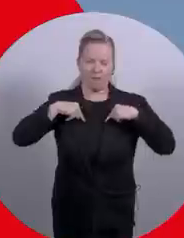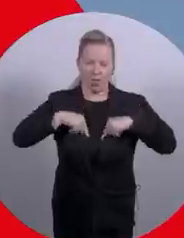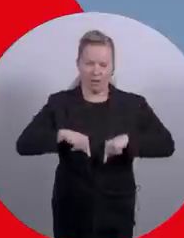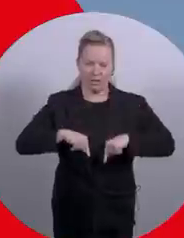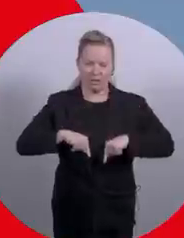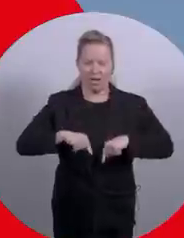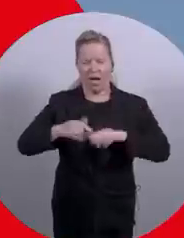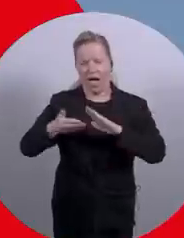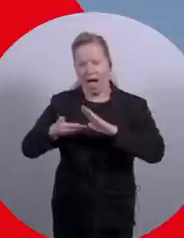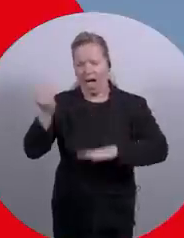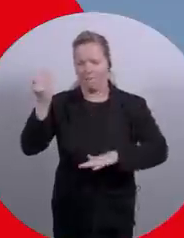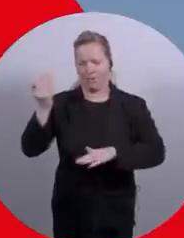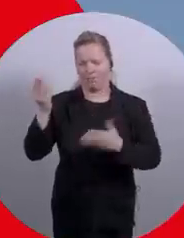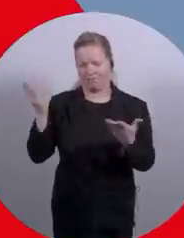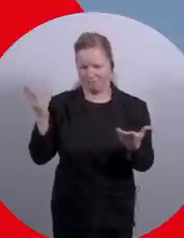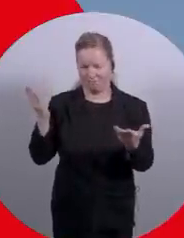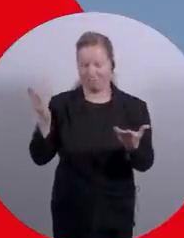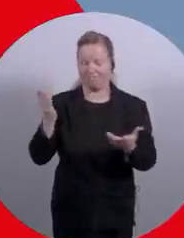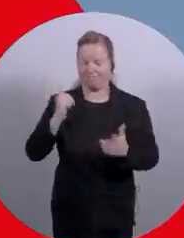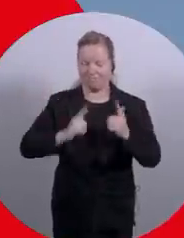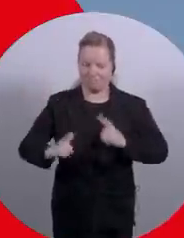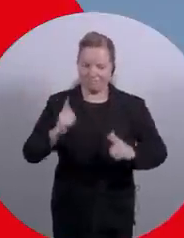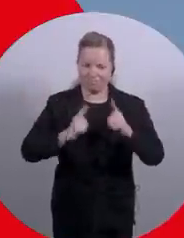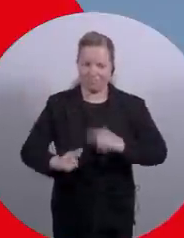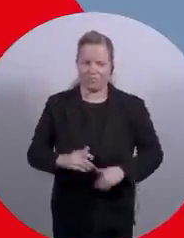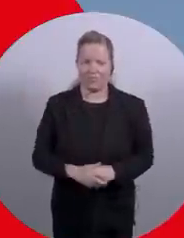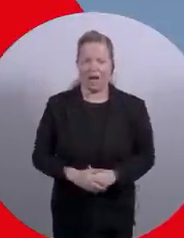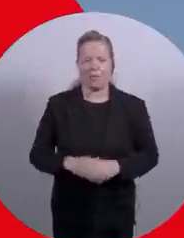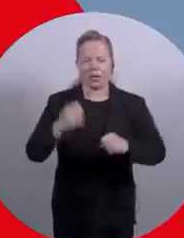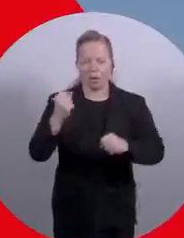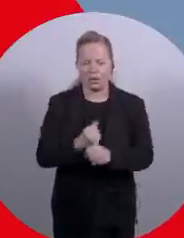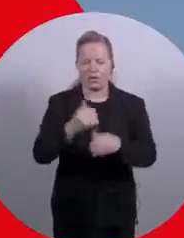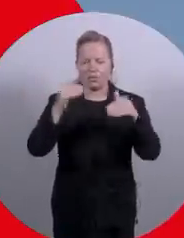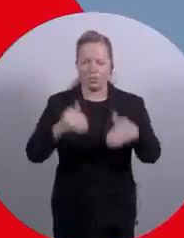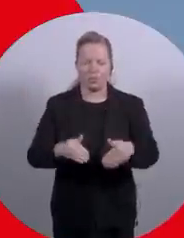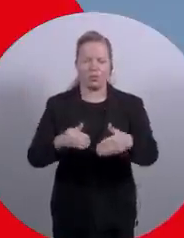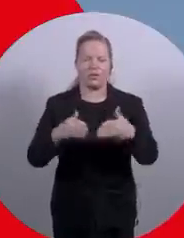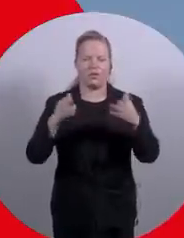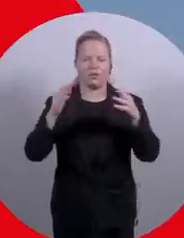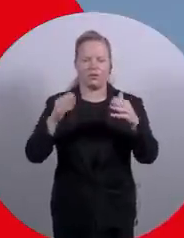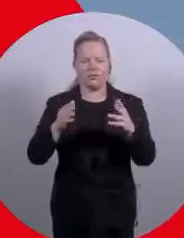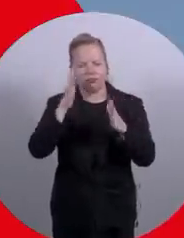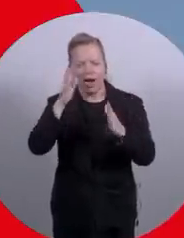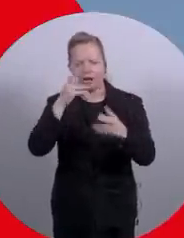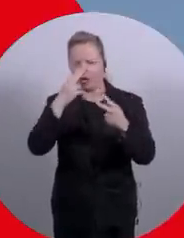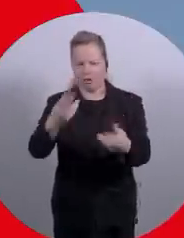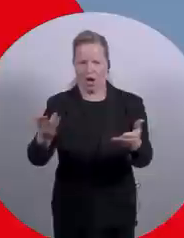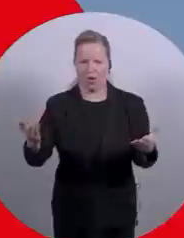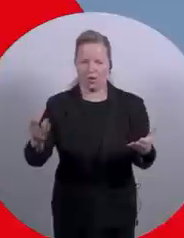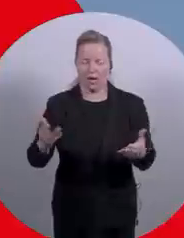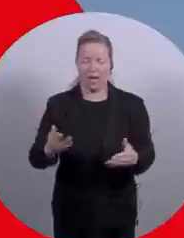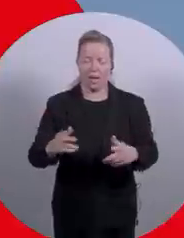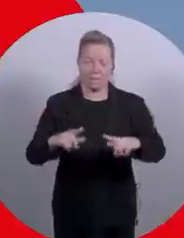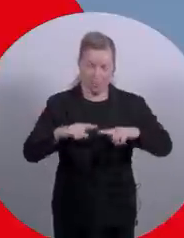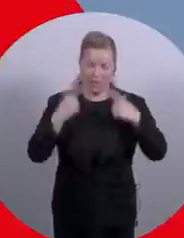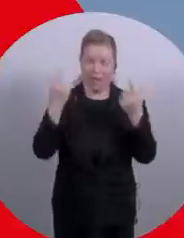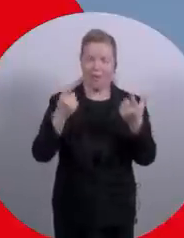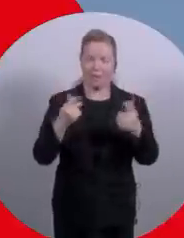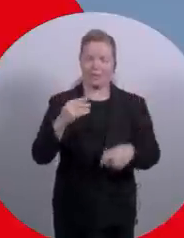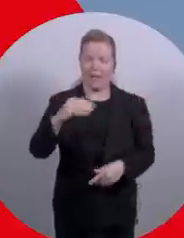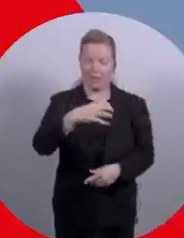abgewählt wurde unabhängig davon müssen wir nach vorne schauen ich erlebe momentan in Salzburg eine